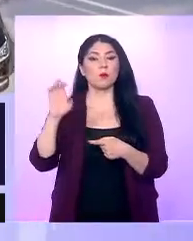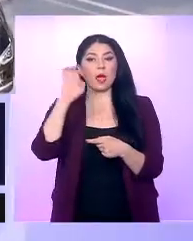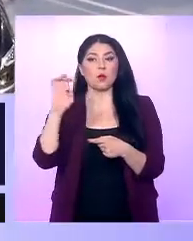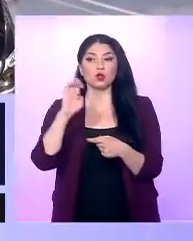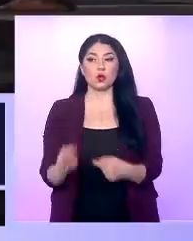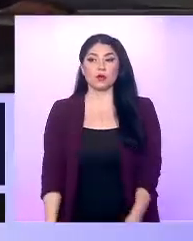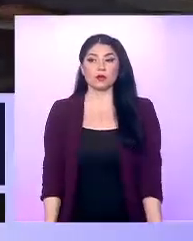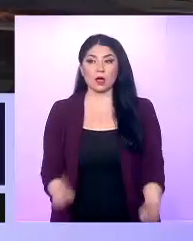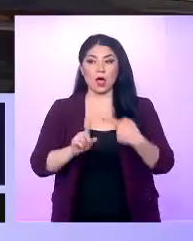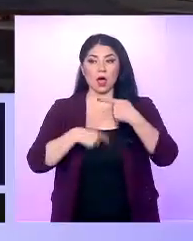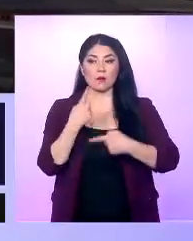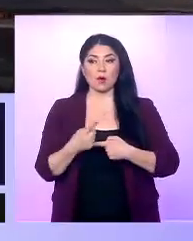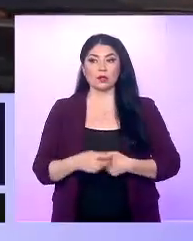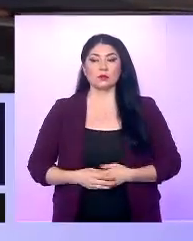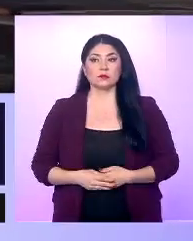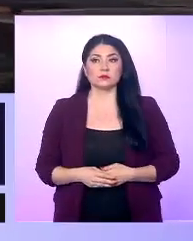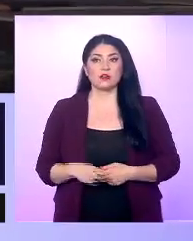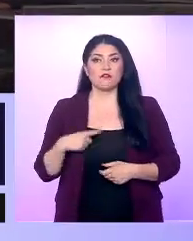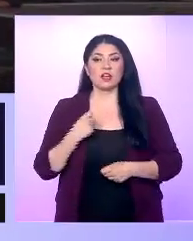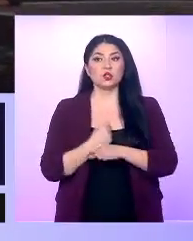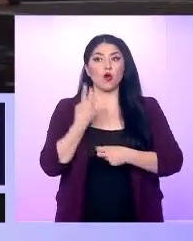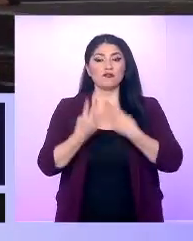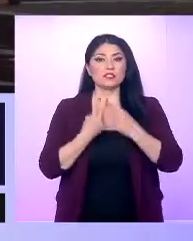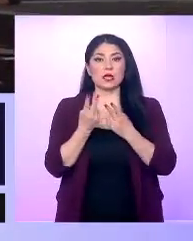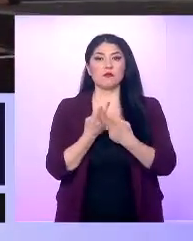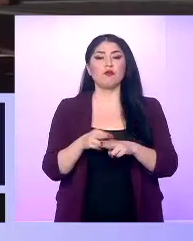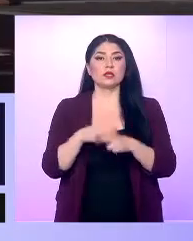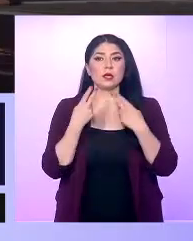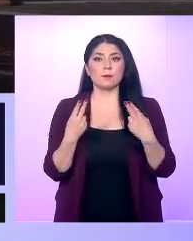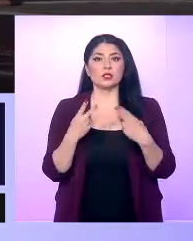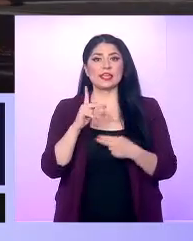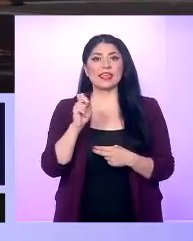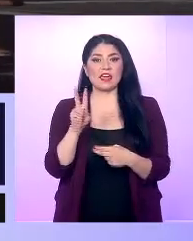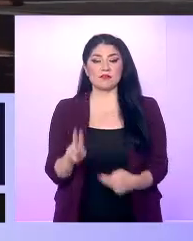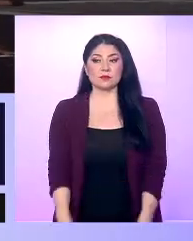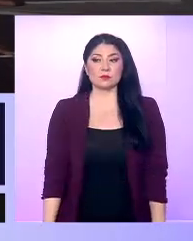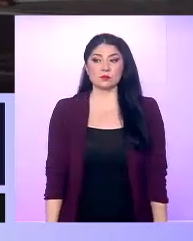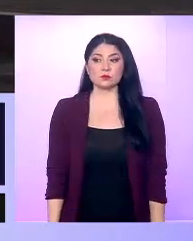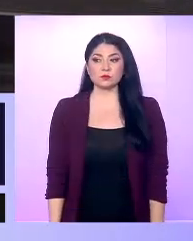Republica Moldova, după care urmează să facă o vizită extrem de importantă și la Kiev.